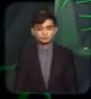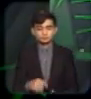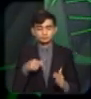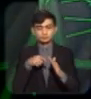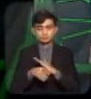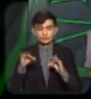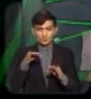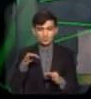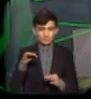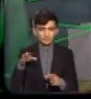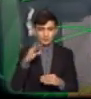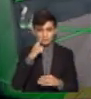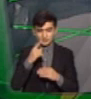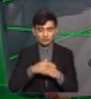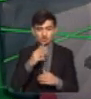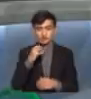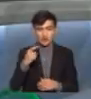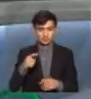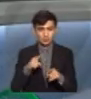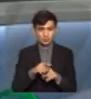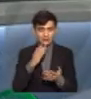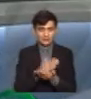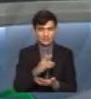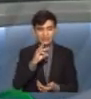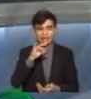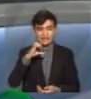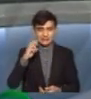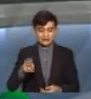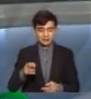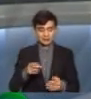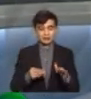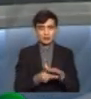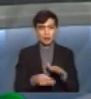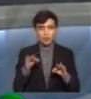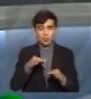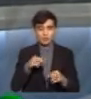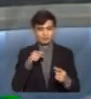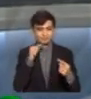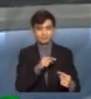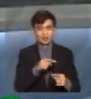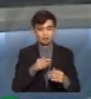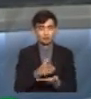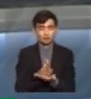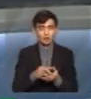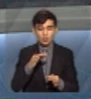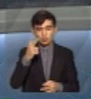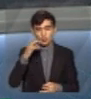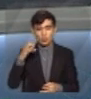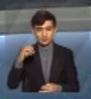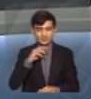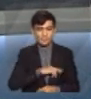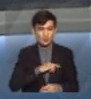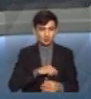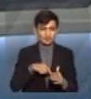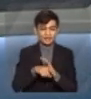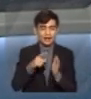Соблазн и риск на каждом шагу. Такой вывод сделали антикоррупционные службы после проверки государственных коммунальных